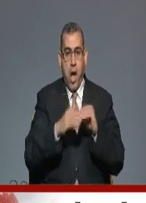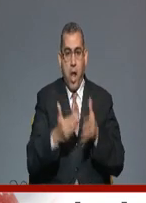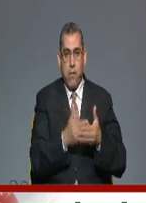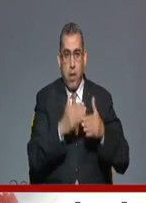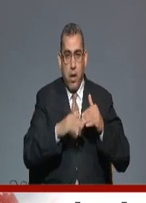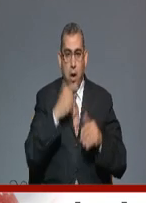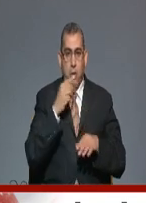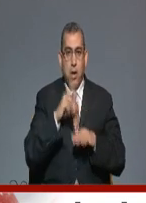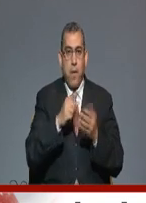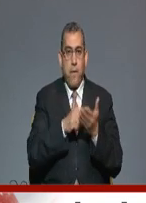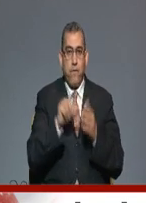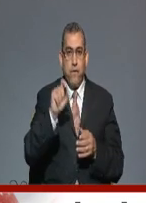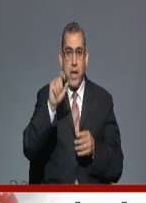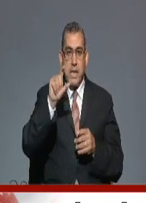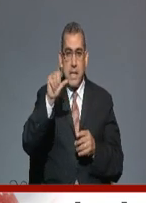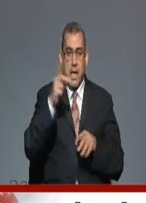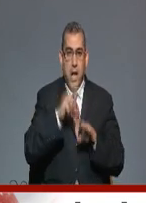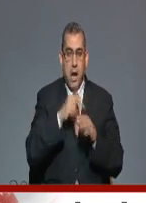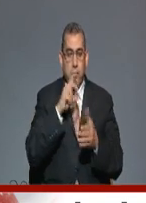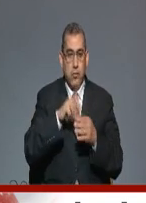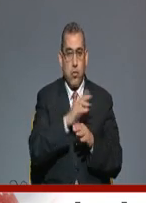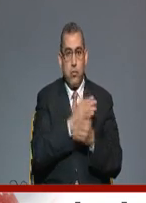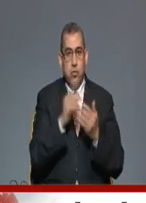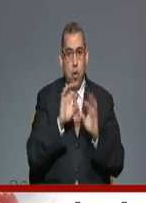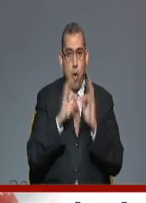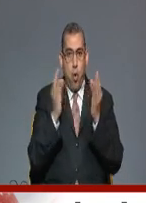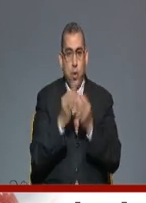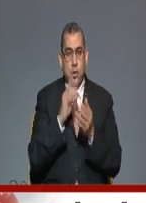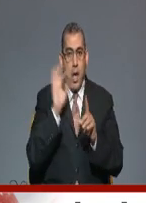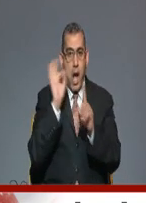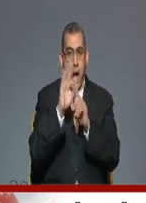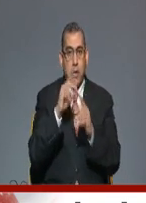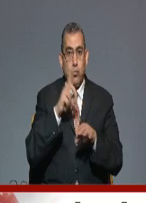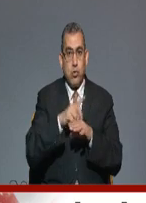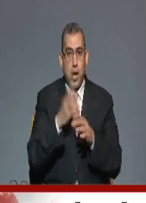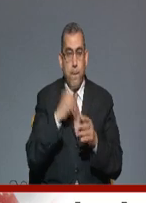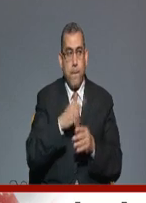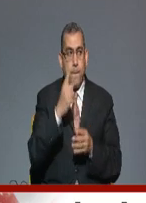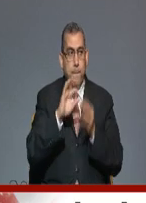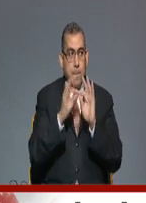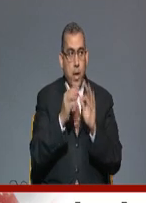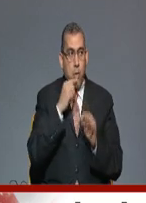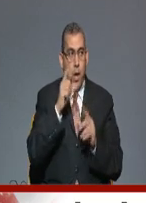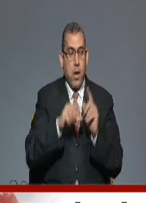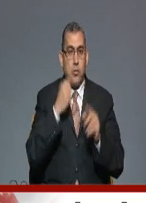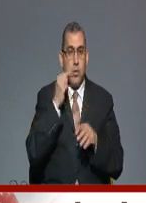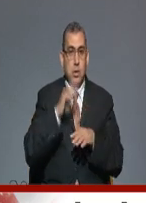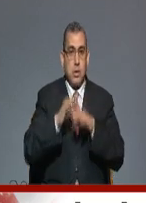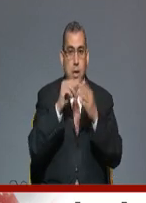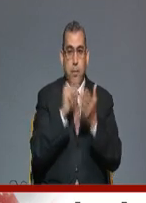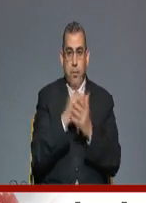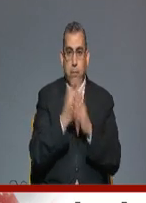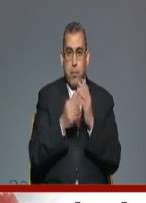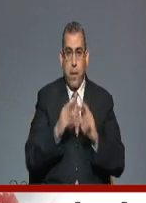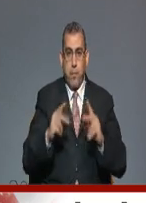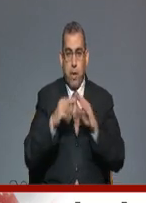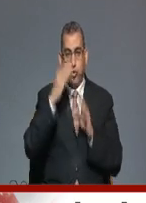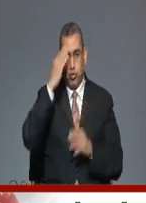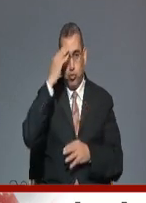على فيروس سي وتنظيم الأسرة. المستشفى تخدم حوالي مليون نسمة من سكان محافظة البحيرة. تمام